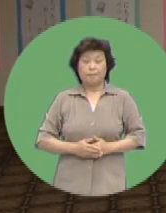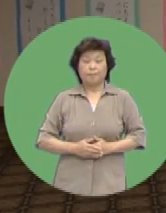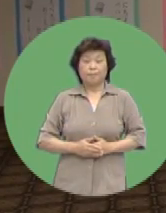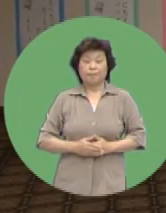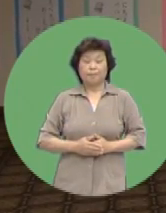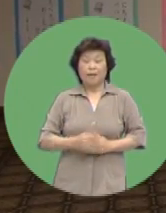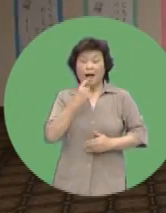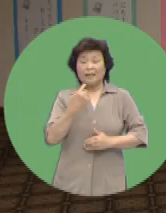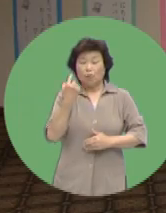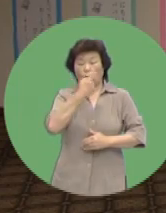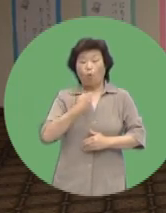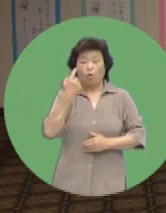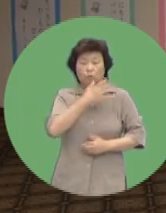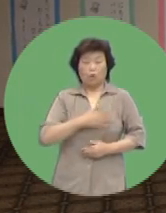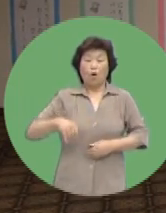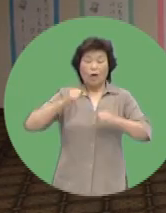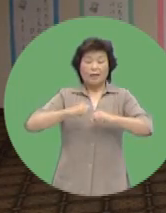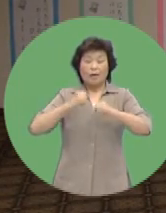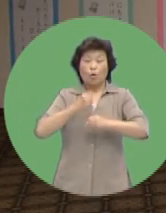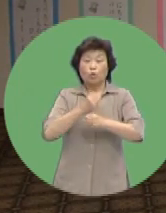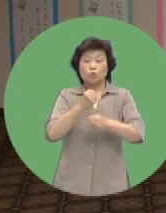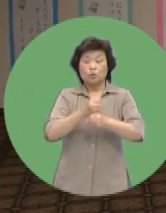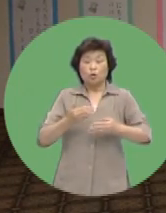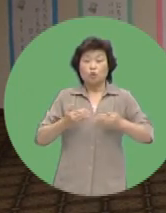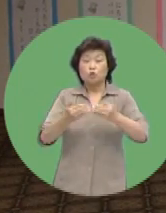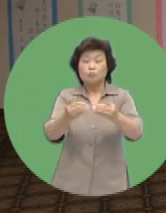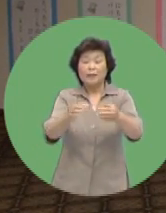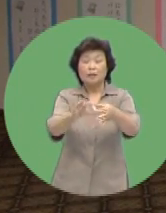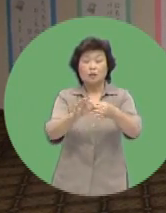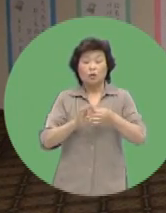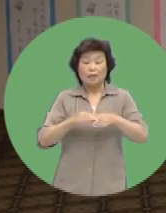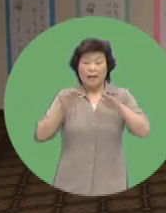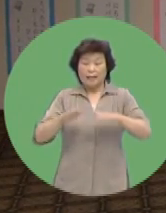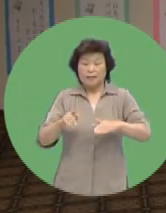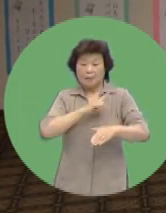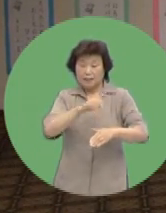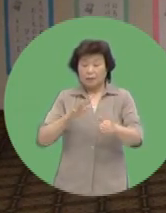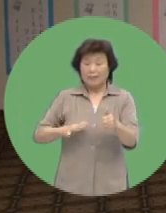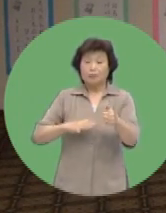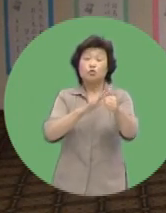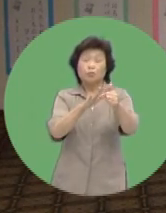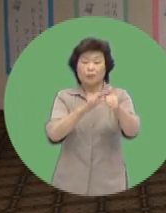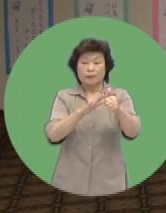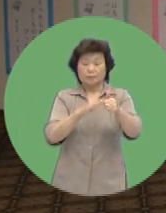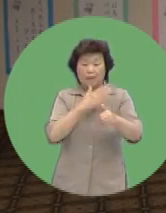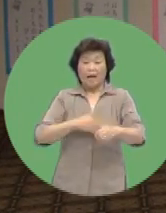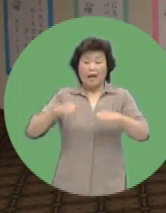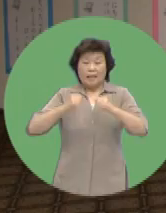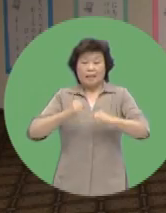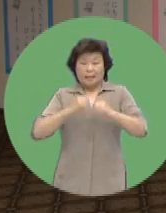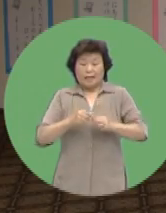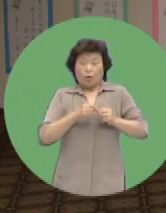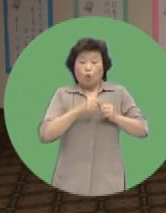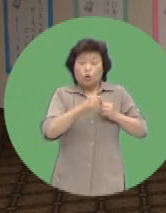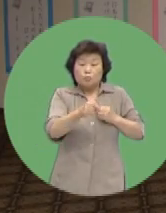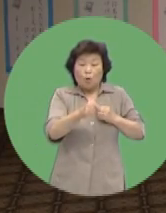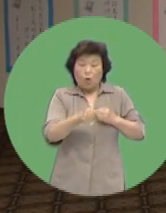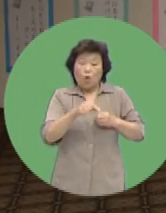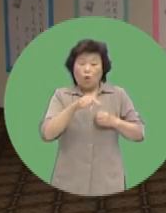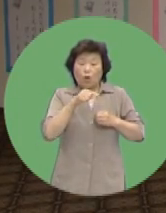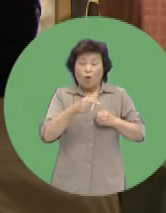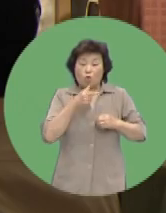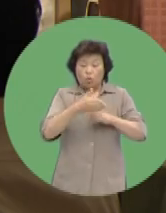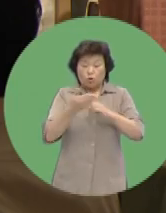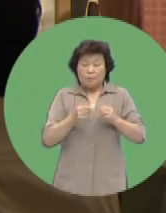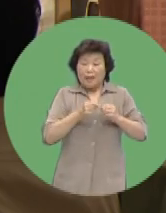この歯と口腔の健康づくりを進めることによって、今一番注目をされている健康寿命、これを少しでも徳島が伸ばしてい